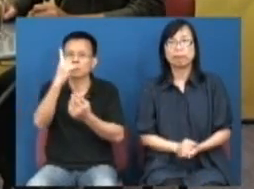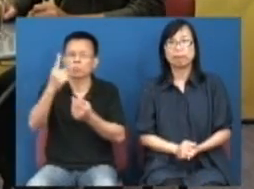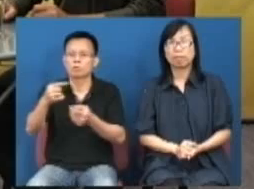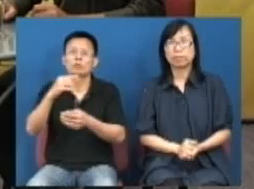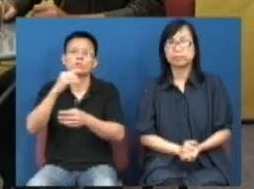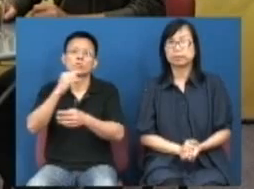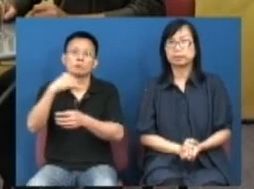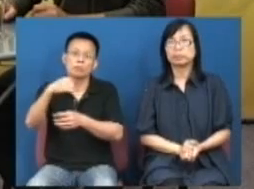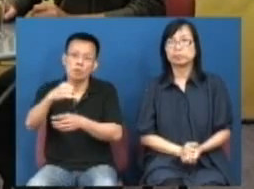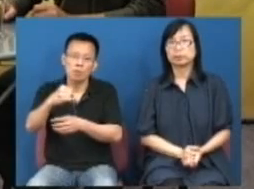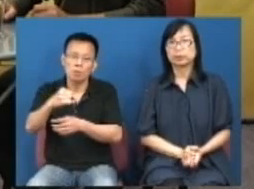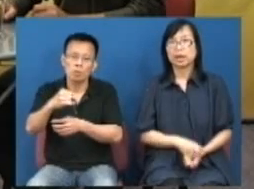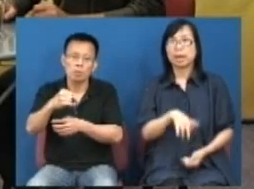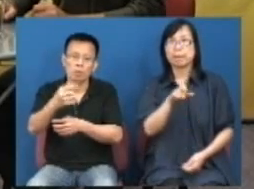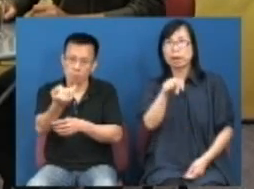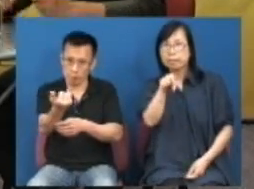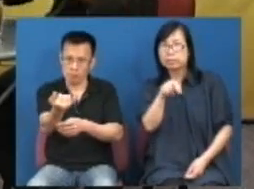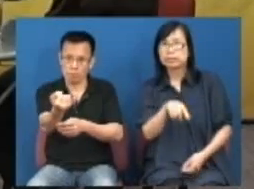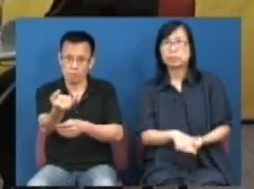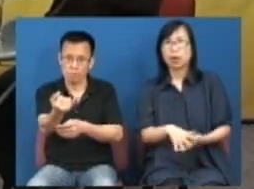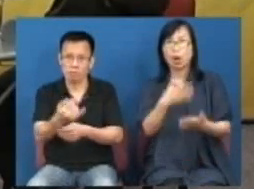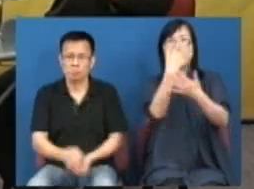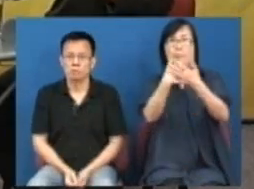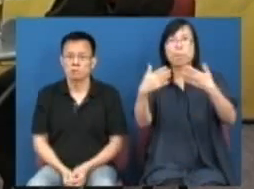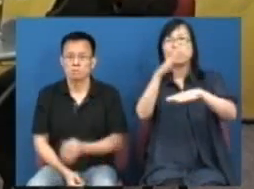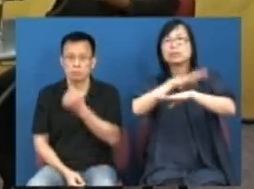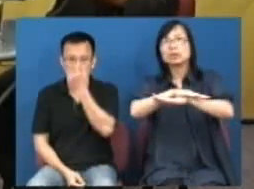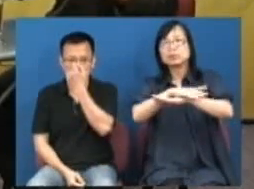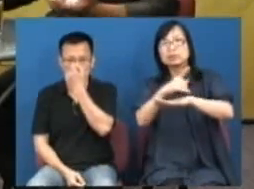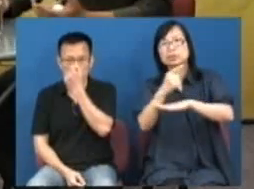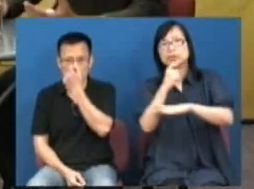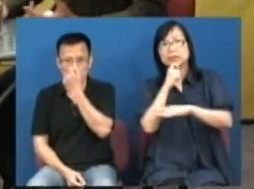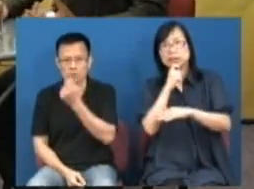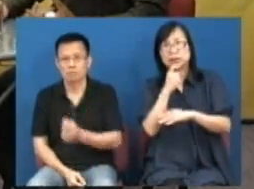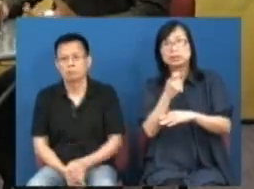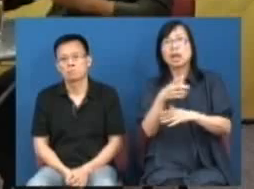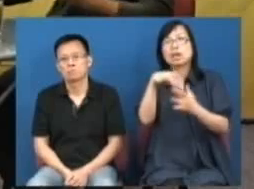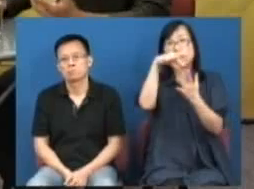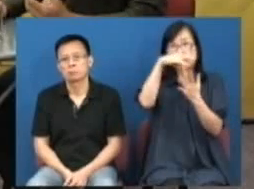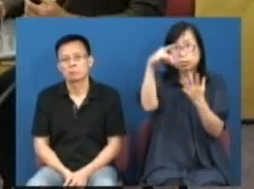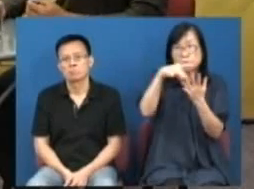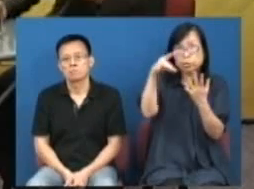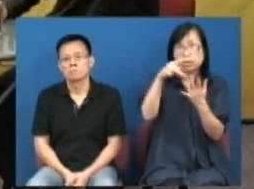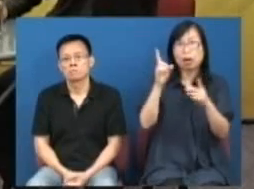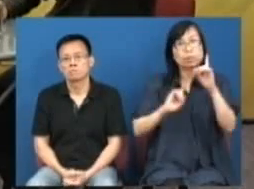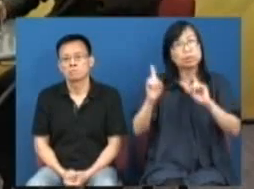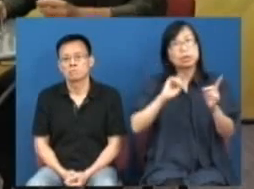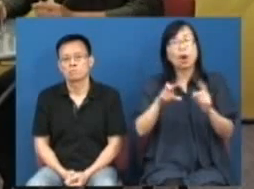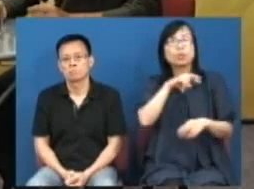係話係咪咁先？咁網台就有正正就係有呢個選擇啊嘛，有呢個自由度啊嘛。我係